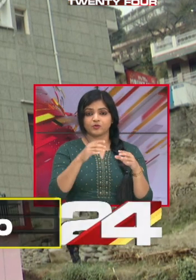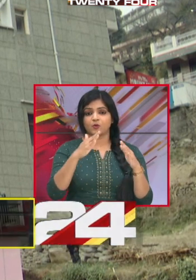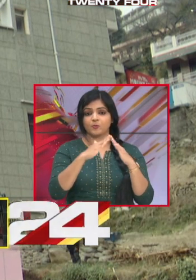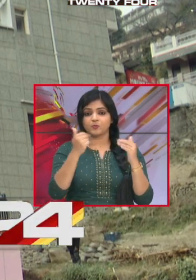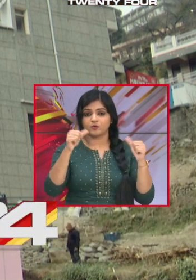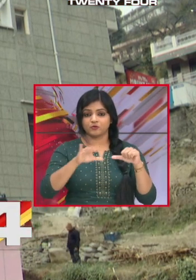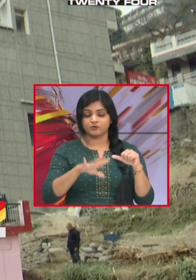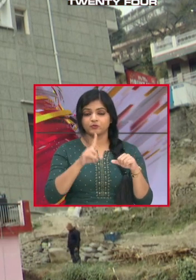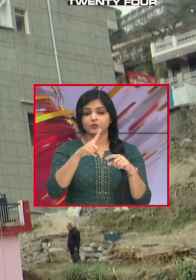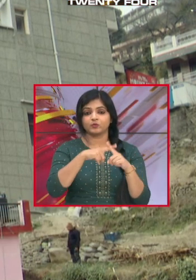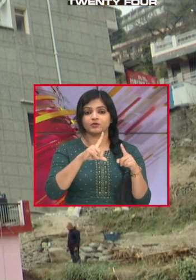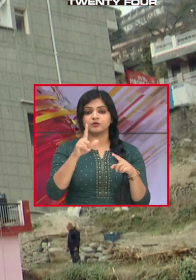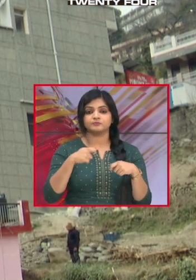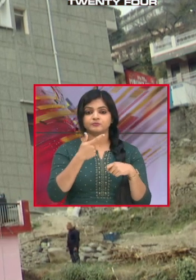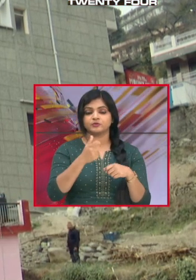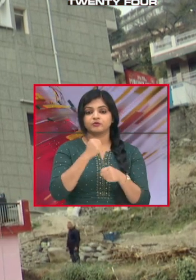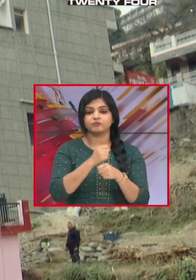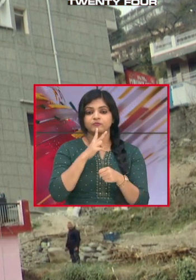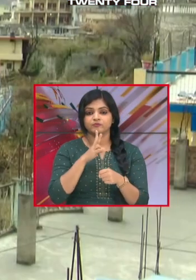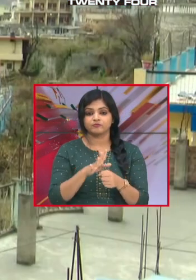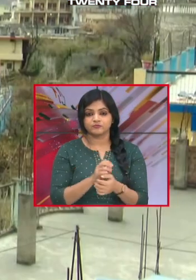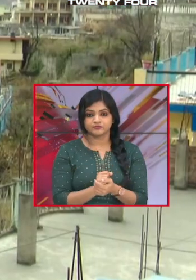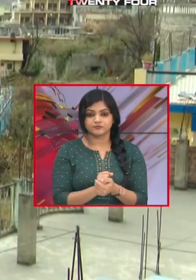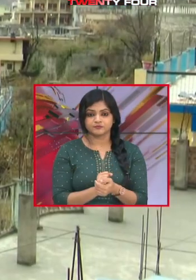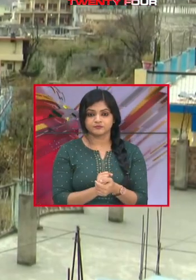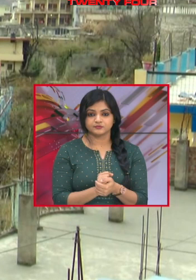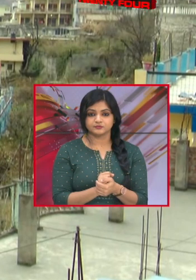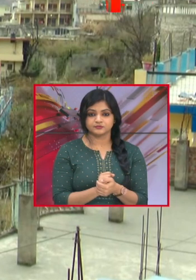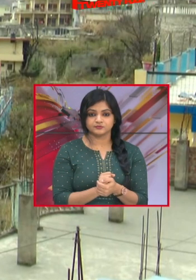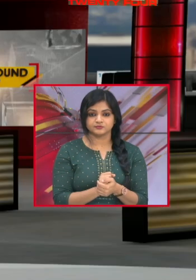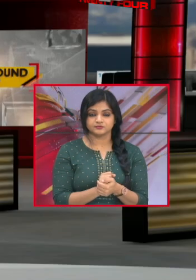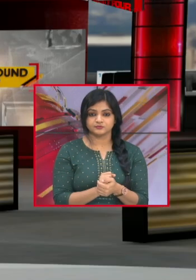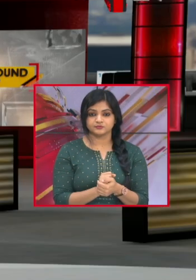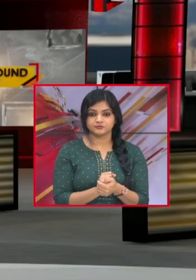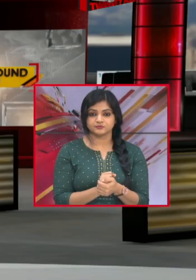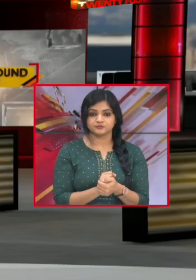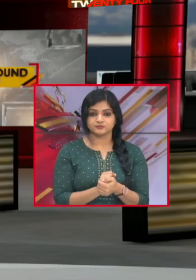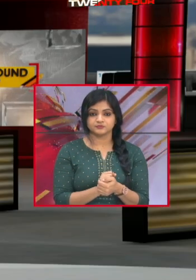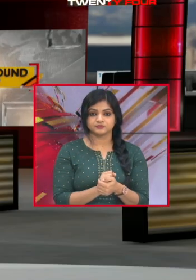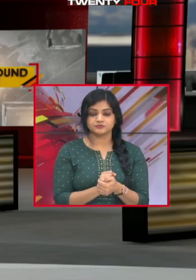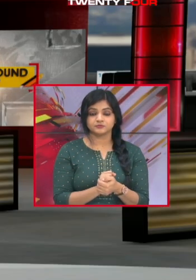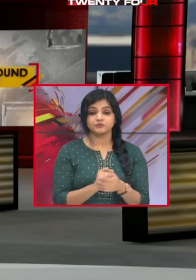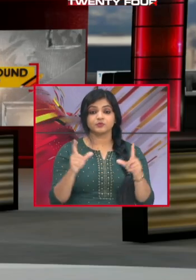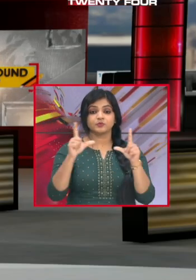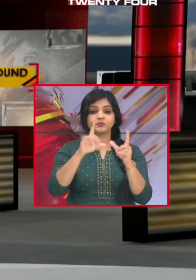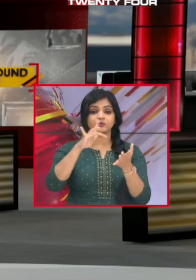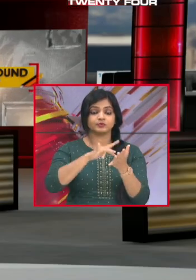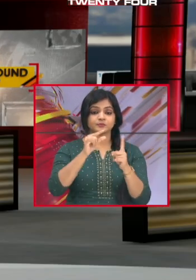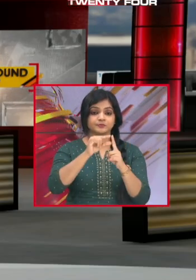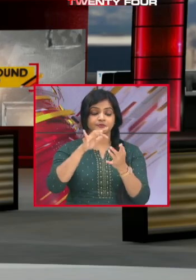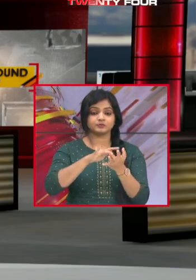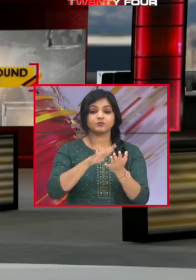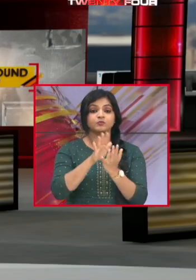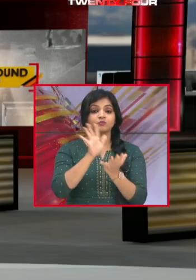എല്ലാവർക്കുമായി പ്രഖ്യാപിച്ചിരിക്കുന്നത്. ശരി, ജോഷിമഠിൽ നിന്ന് വിവരങ്ങൾ നൽകുകയായിരുന്നു ബൽറാം നെടുങ്ങാടി. വയനാട് പനമരത്ത്